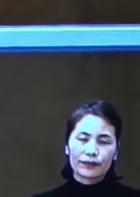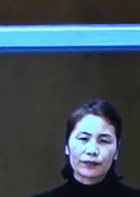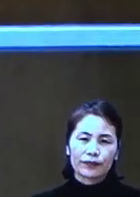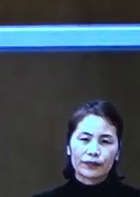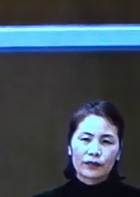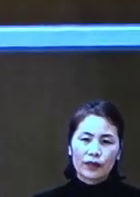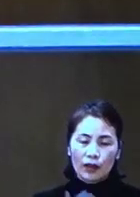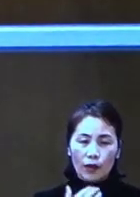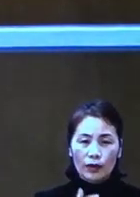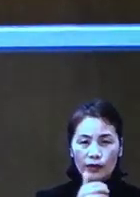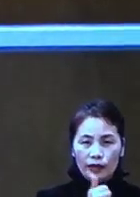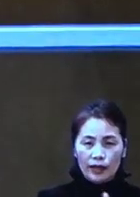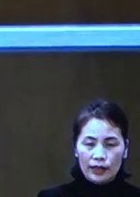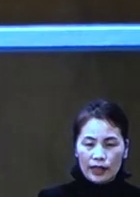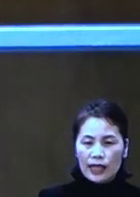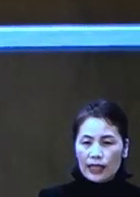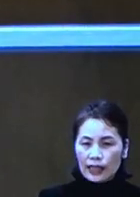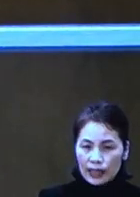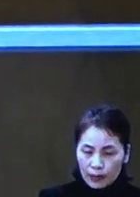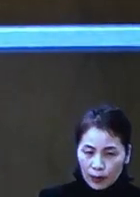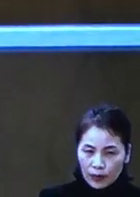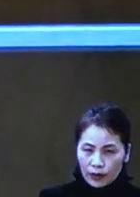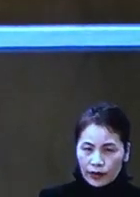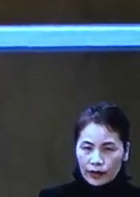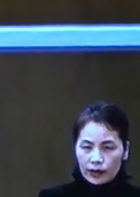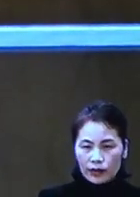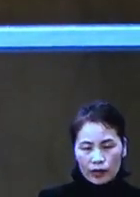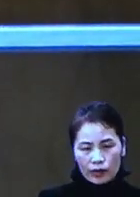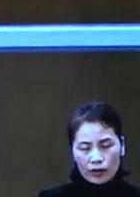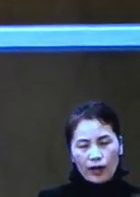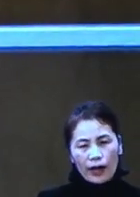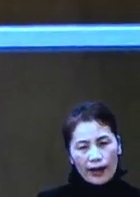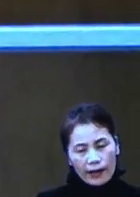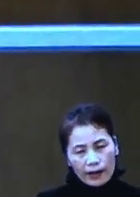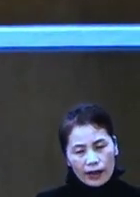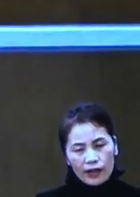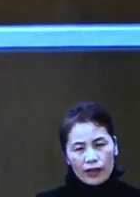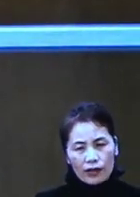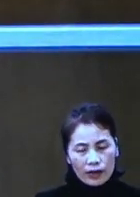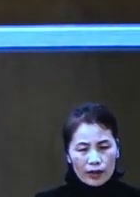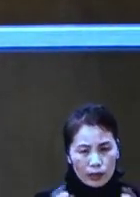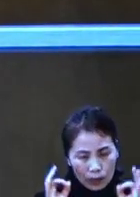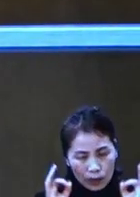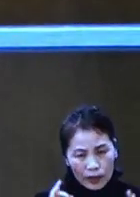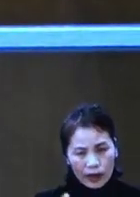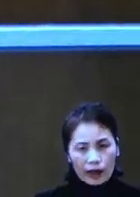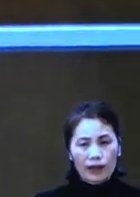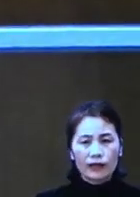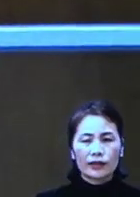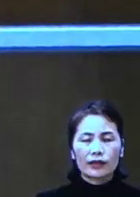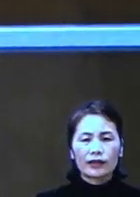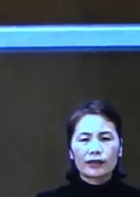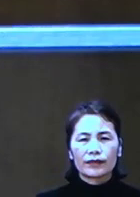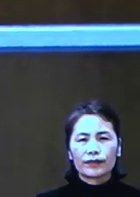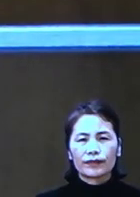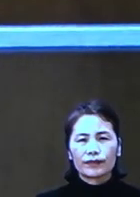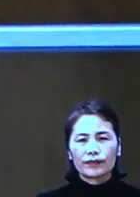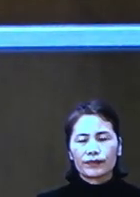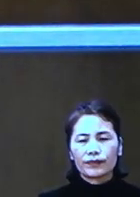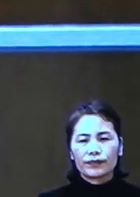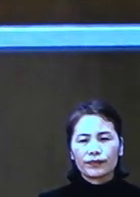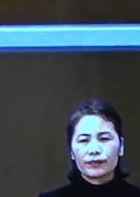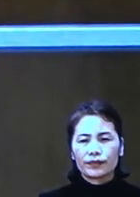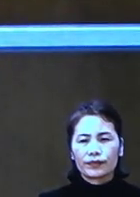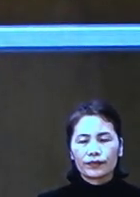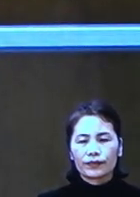해당 사태의 근본 원인을 제고했음에도 시종일관 수습안 관하면서 불안듯 사태를 휘어만 갔습니다. 코리아